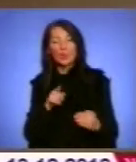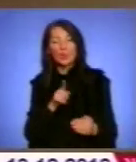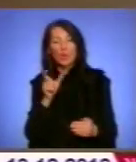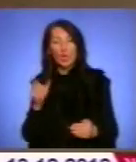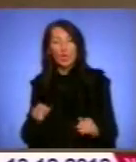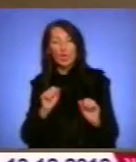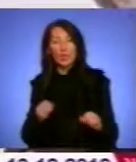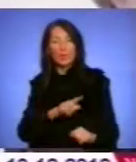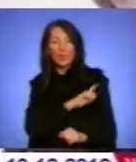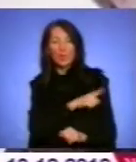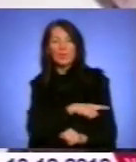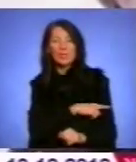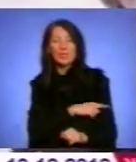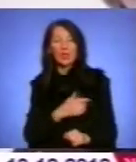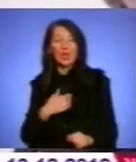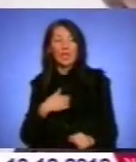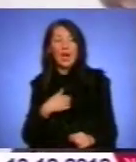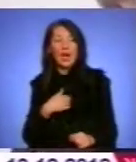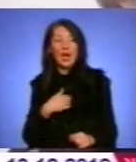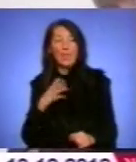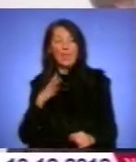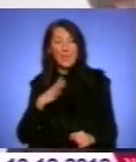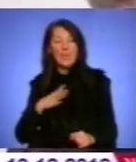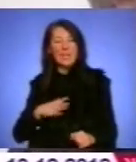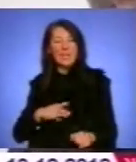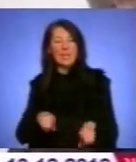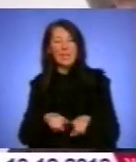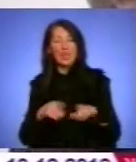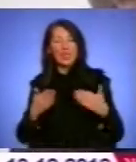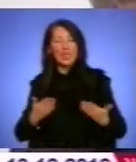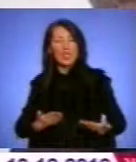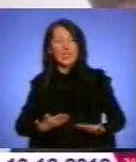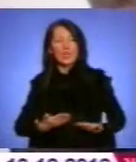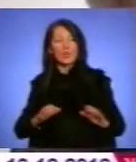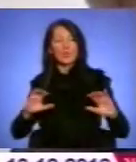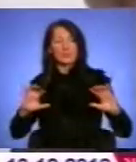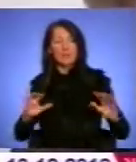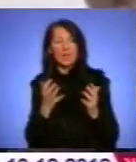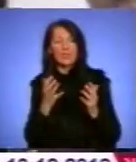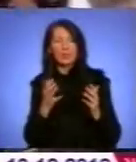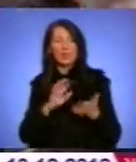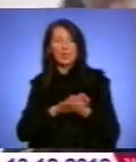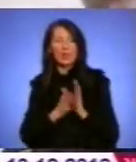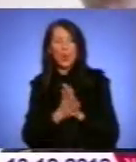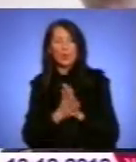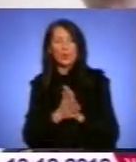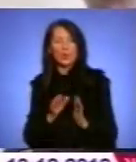може бути сильною. Я перенесла таку життєву стресову ситуацію,